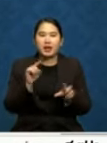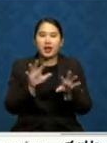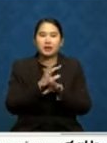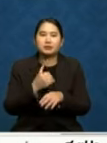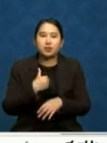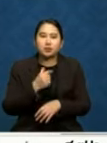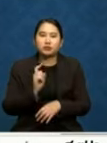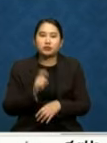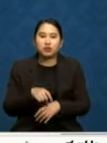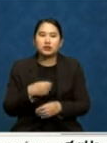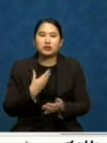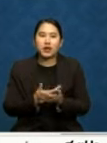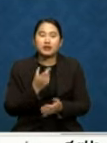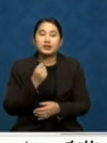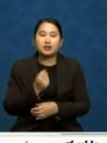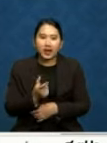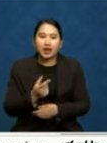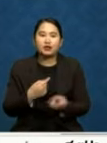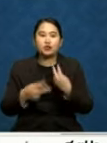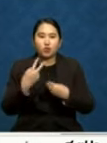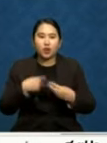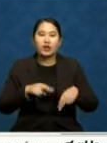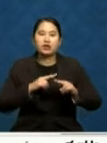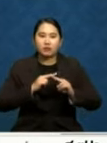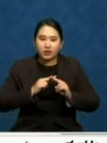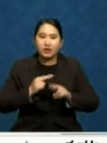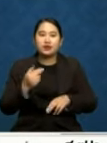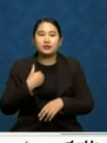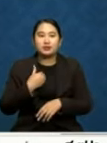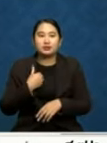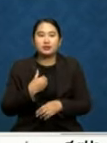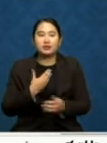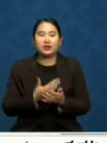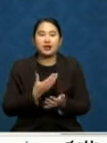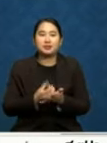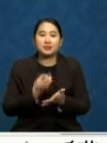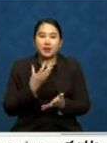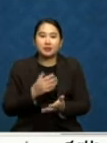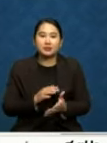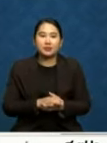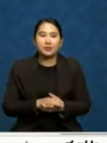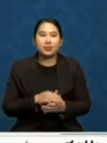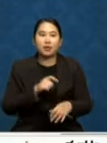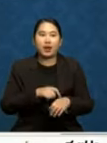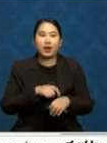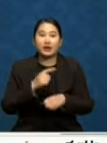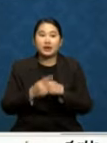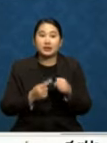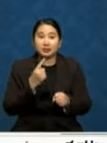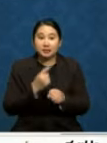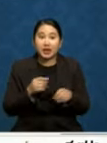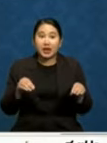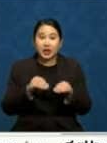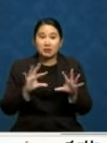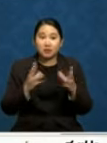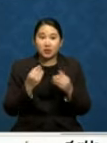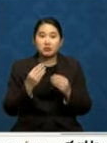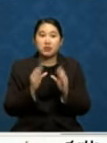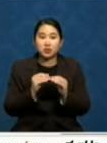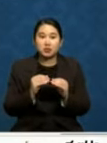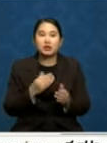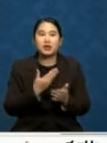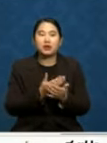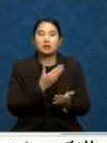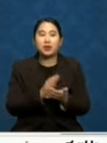านั่งจ่ายในเรื่องของค่ารักษาพยาบาลเนี่ยอีกจำนวนไม่น้อยผมใช้เวลาปีกว่าเกือบจะหมดสมัยประชุมกว่าผมจ